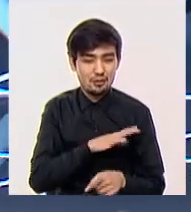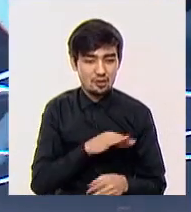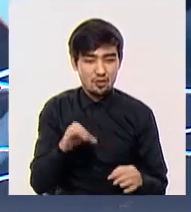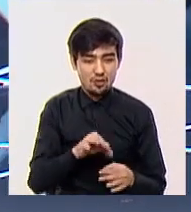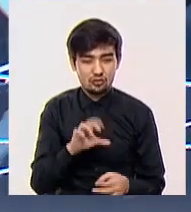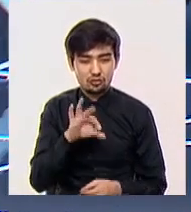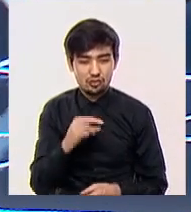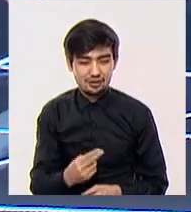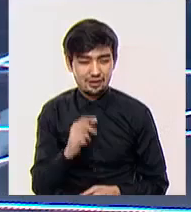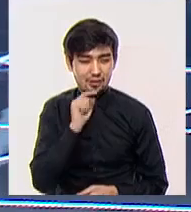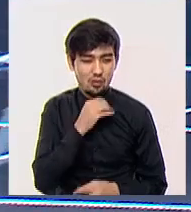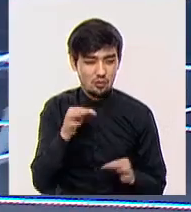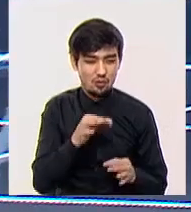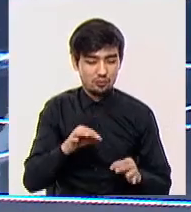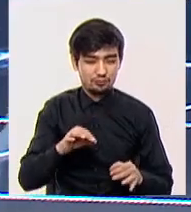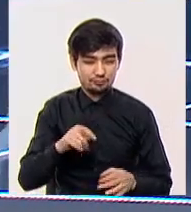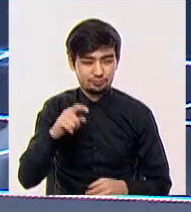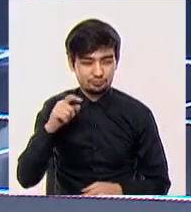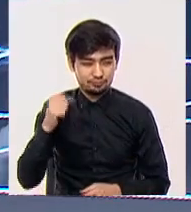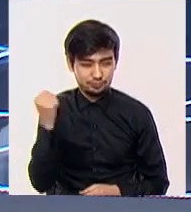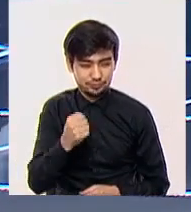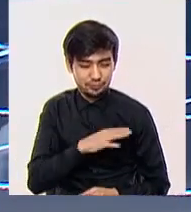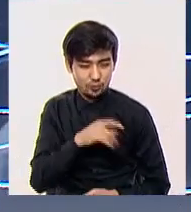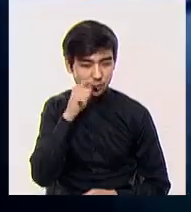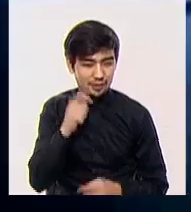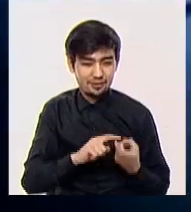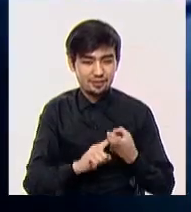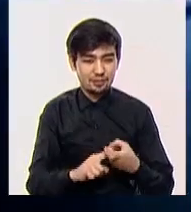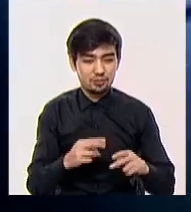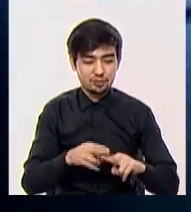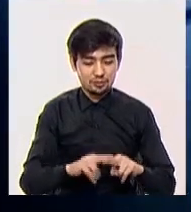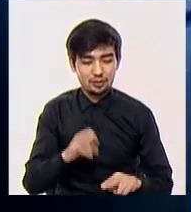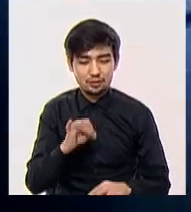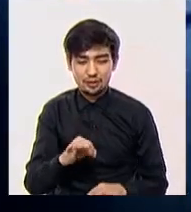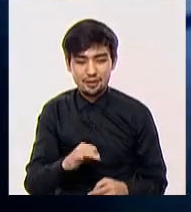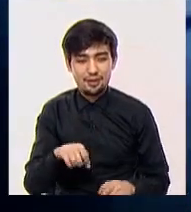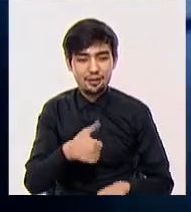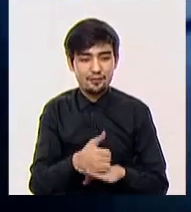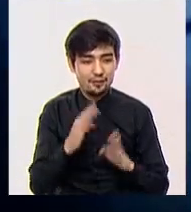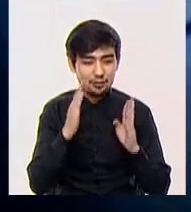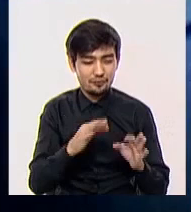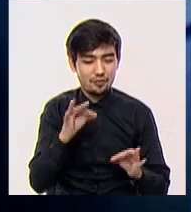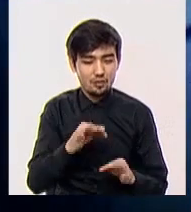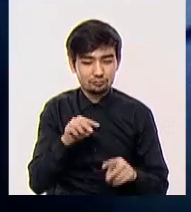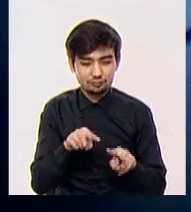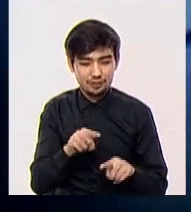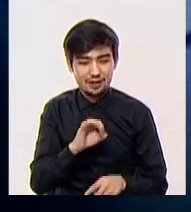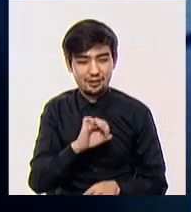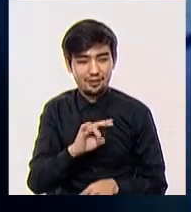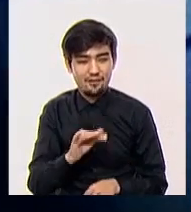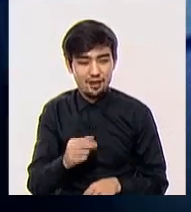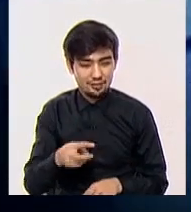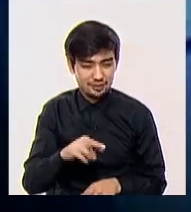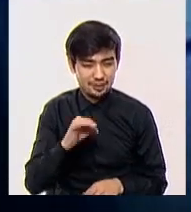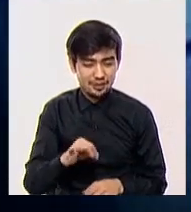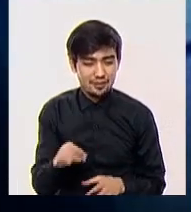предотвращение социально-экономических потрясений в связи с событиями в Украине. Главное направление – это контроль над инфляцией и стабильность на